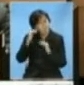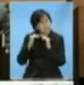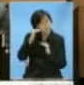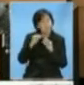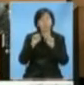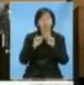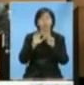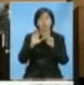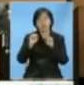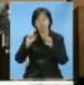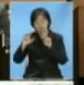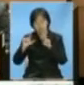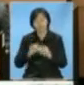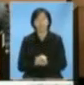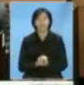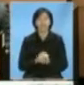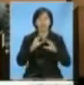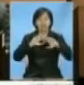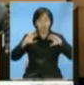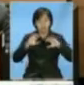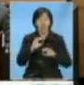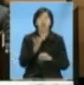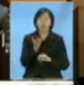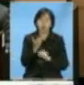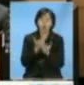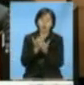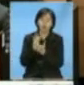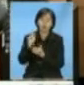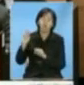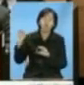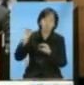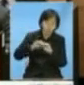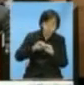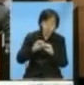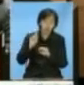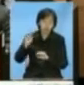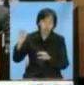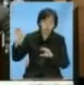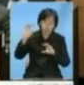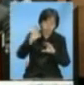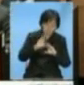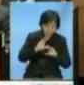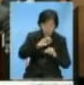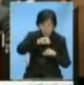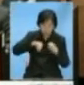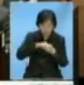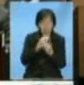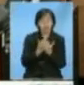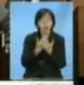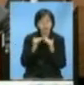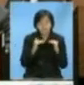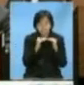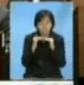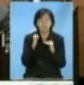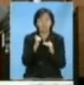ทรัฐบาลจำเป็นจะต้องขอกู้เพิ่มเพื่อมาชดใช้งบขาดดุล